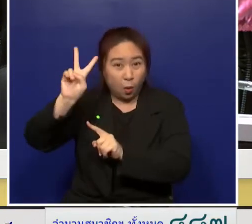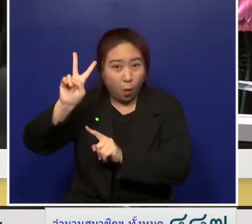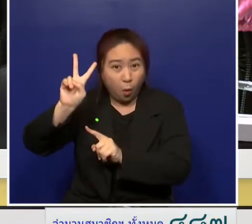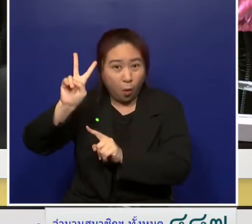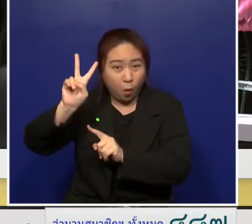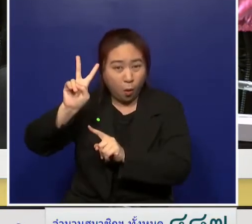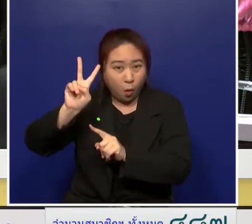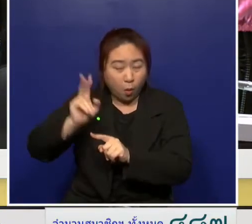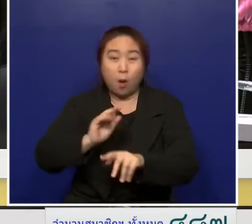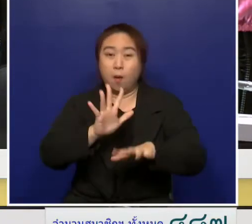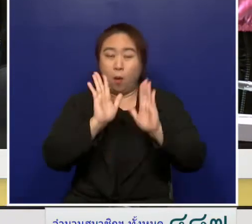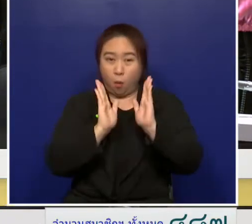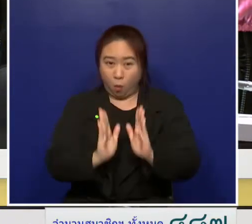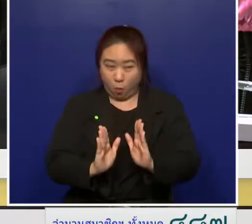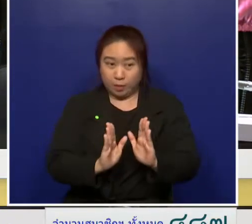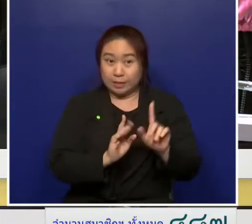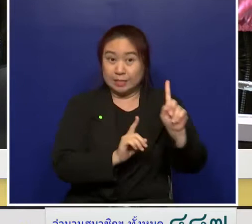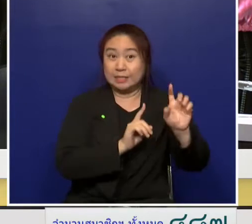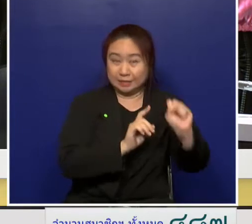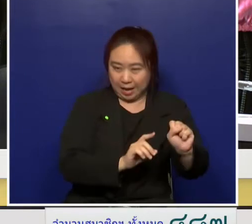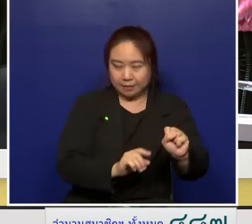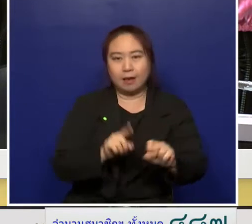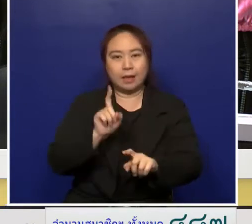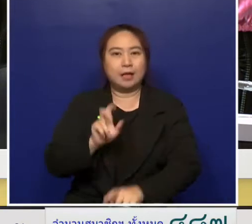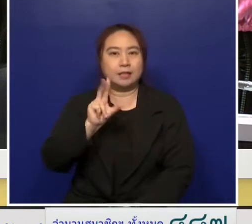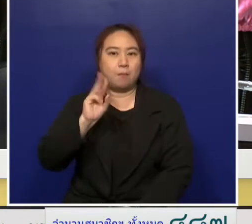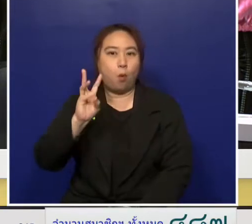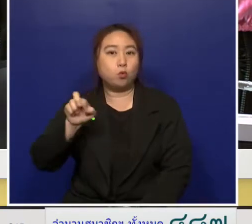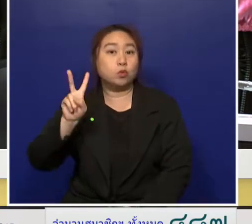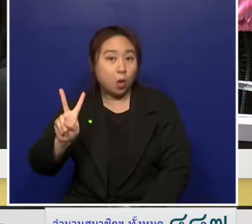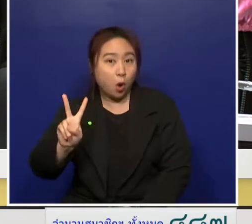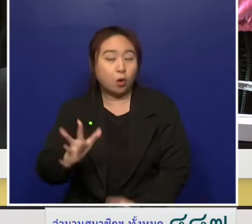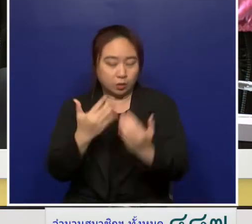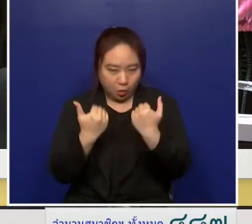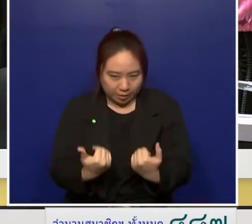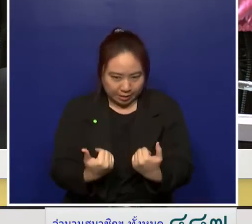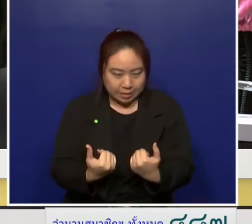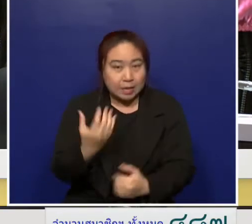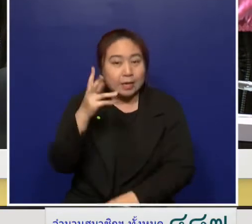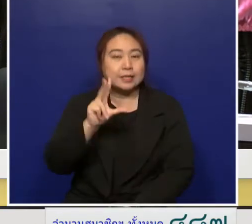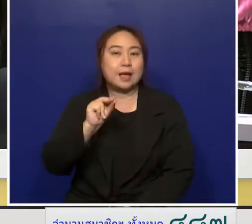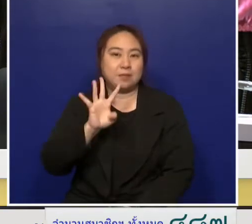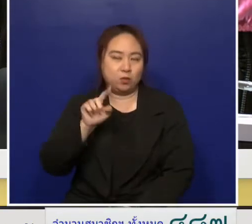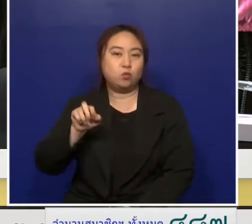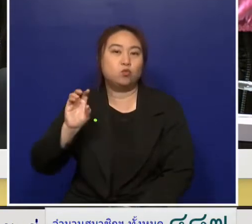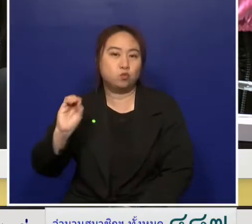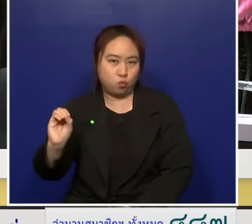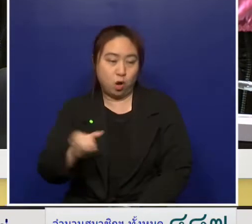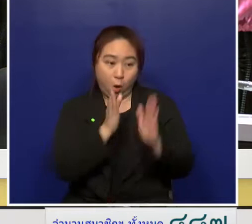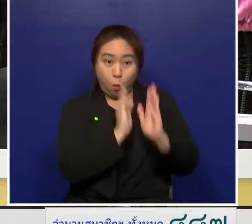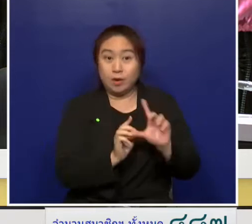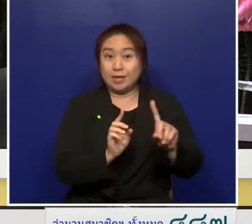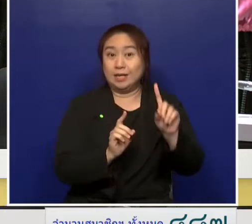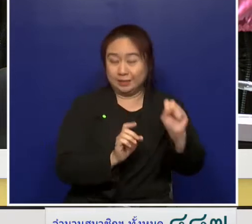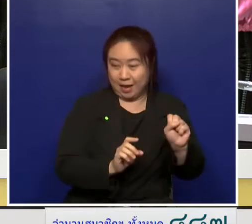36.2 ต่อประชากร 1 แนคนค่ะปัจจุบันนี้เหลือ 34.0 ต่ประชากร 1 แนคน